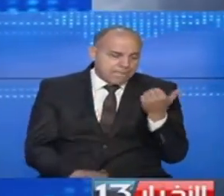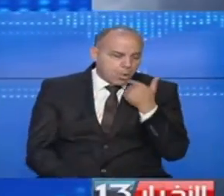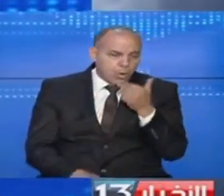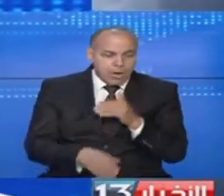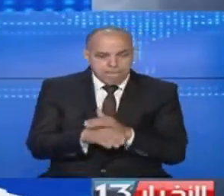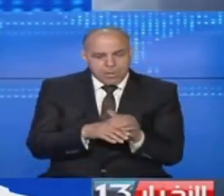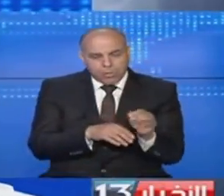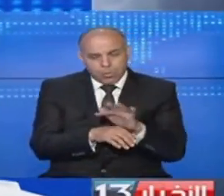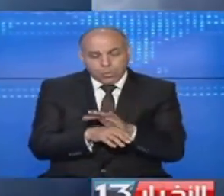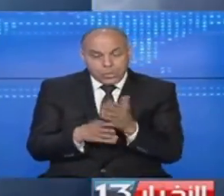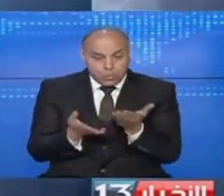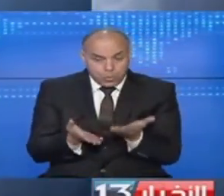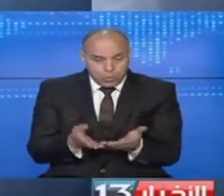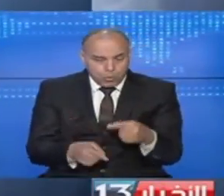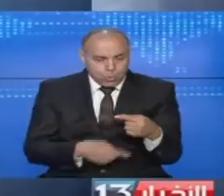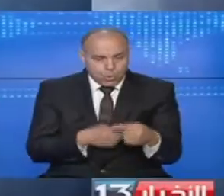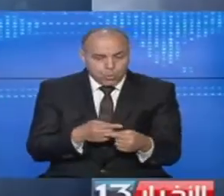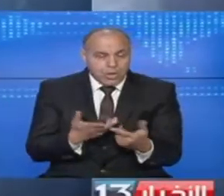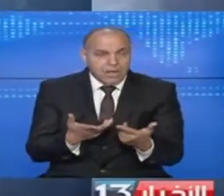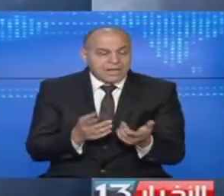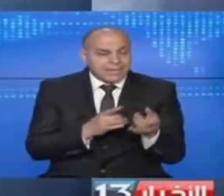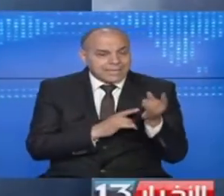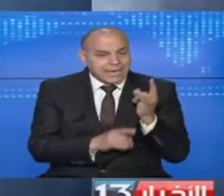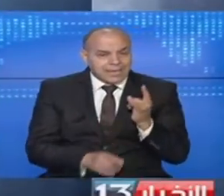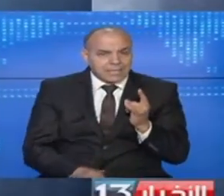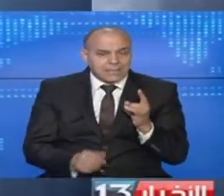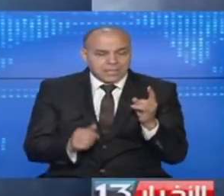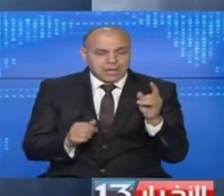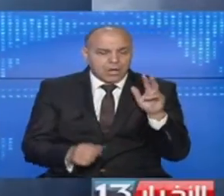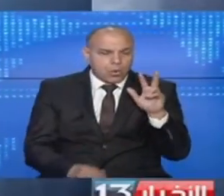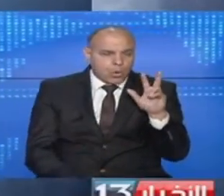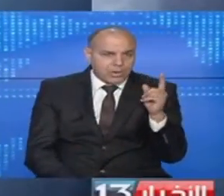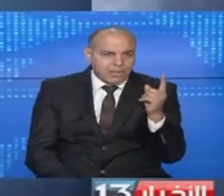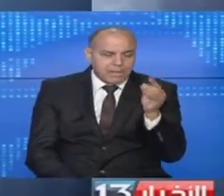حول الوضع الوبائي اليومي بأنه تم بتاريخ